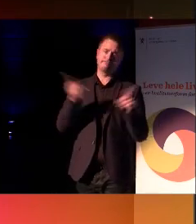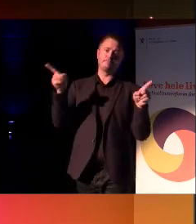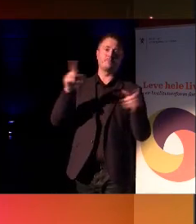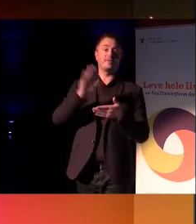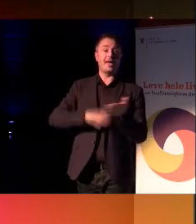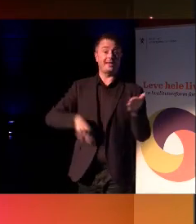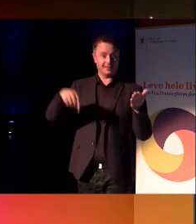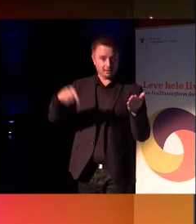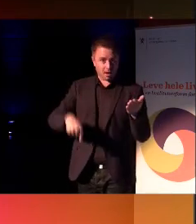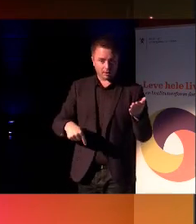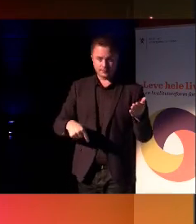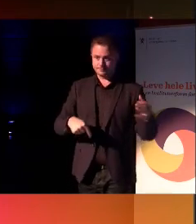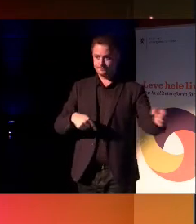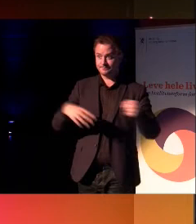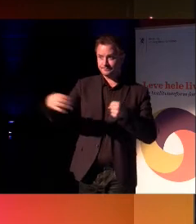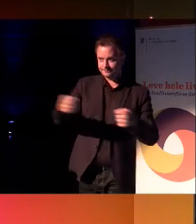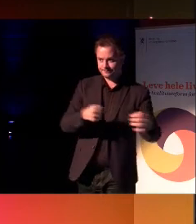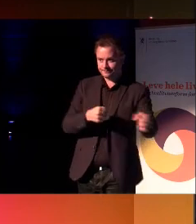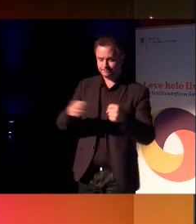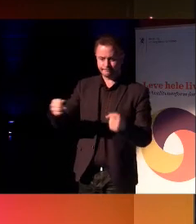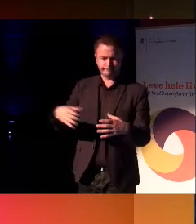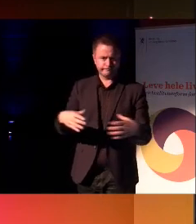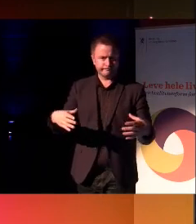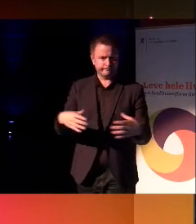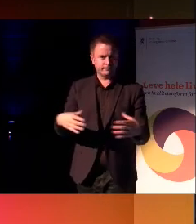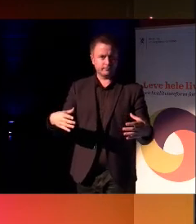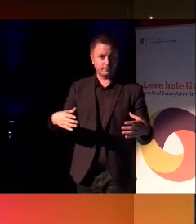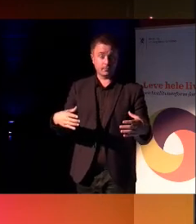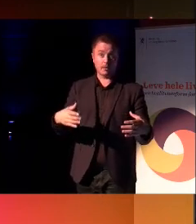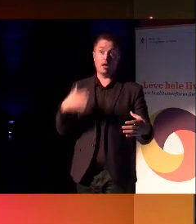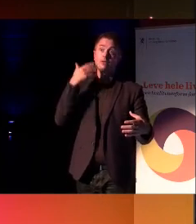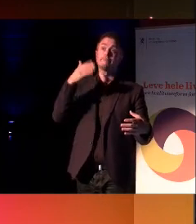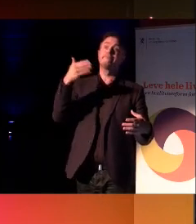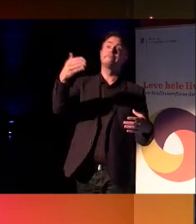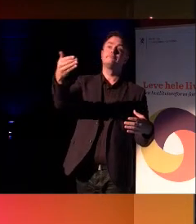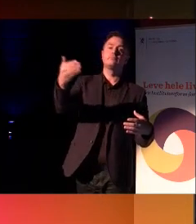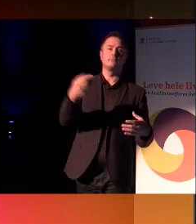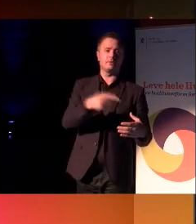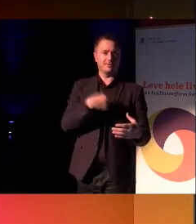Og hvordan skal vi da løse våre oppgaver I fremtiden?